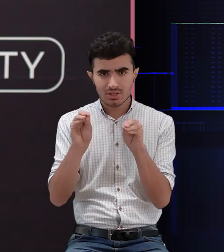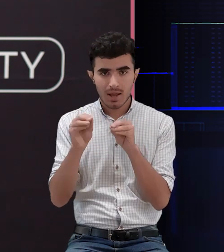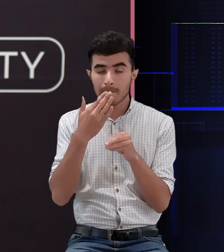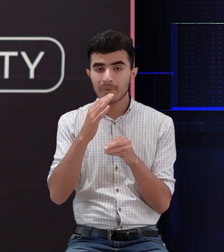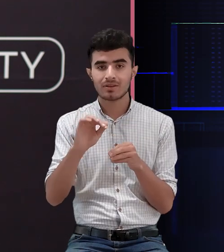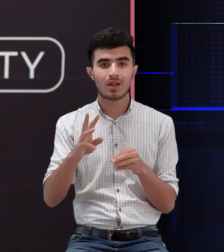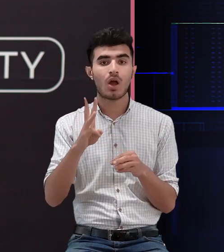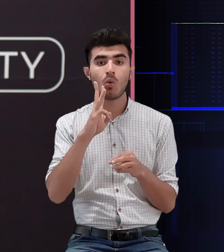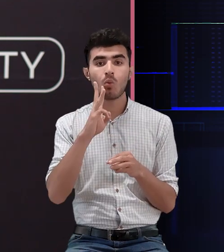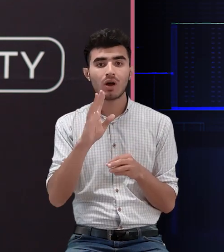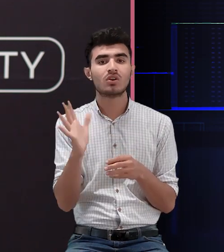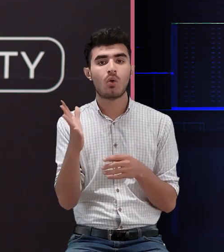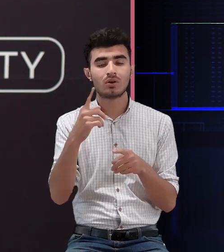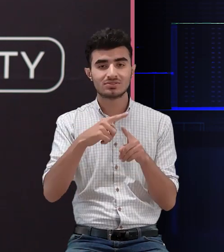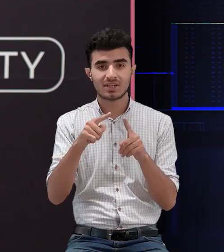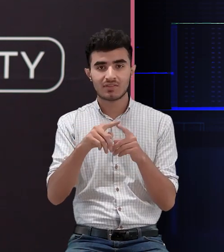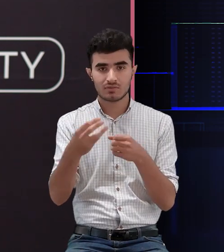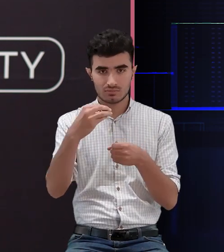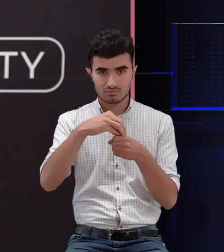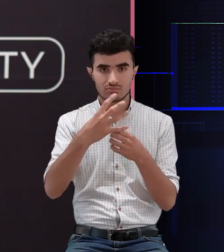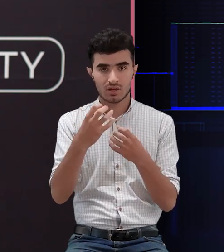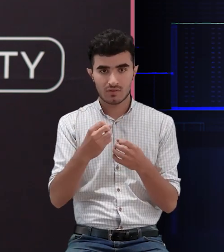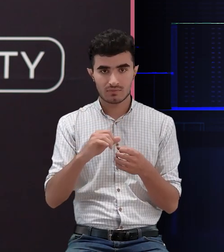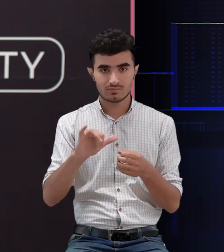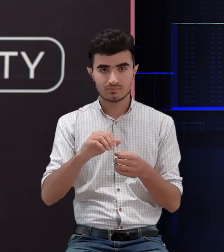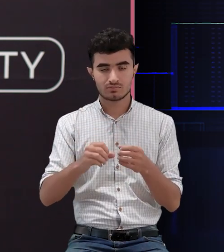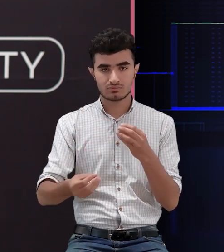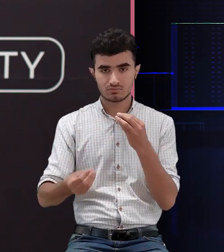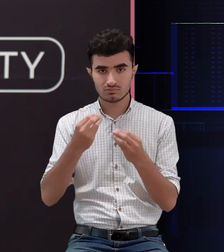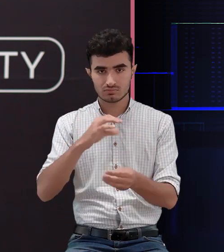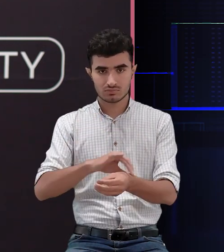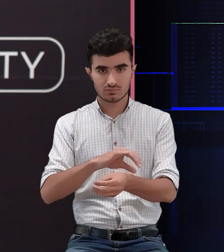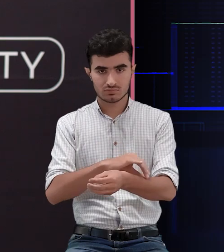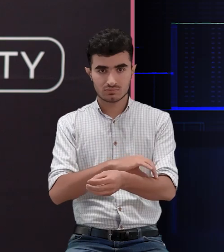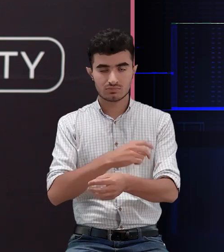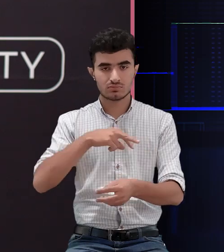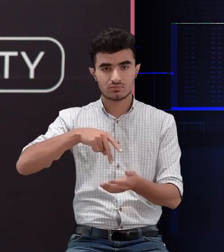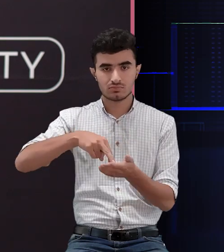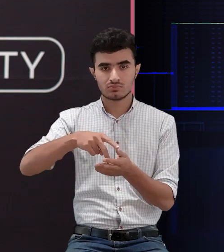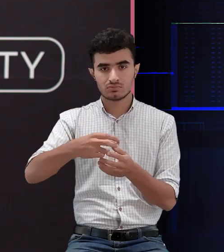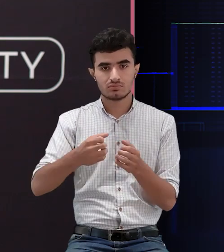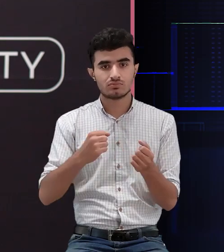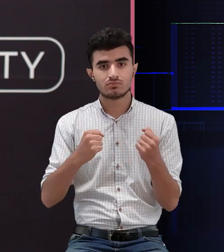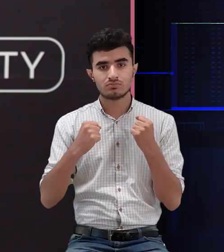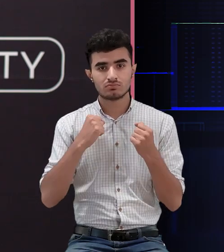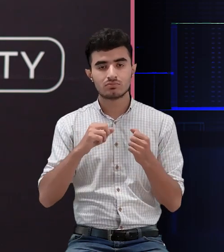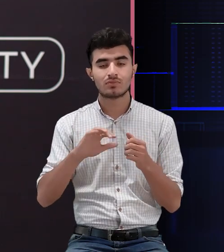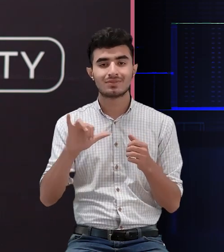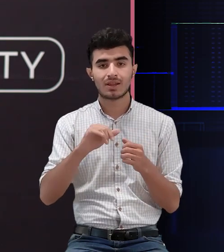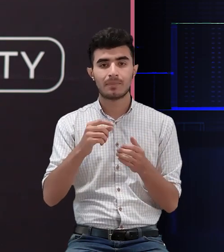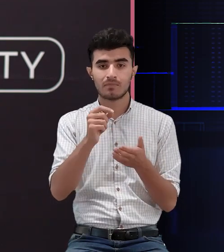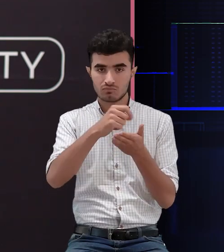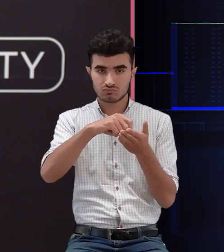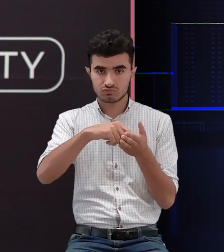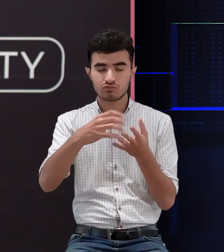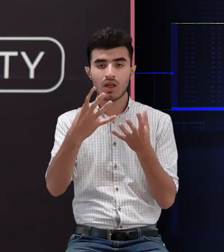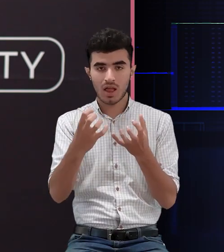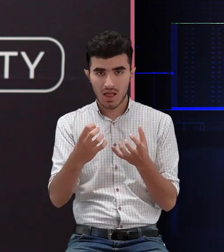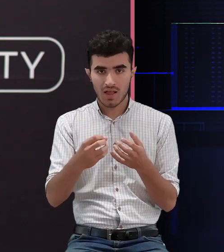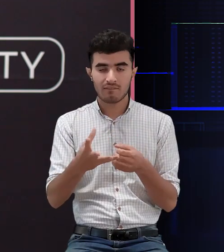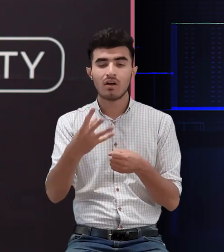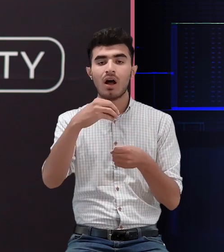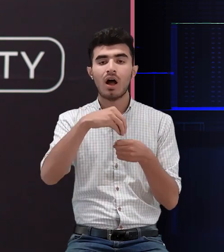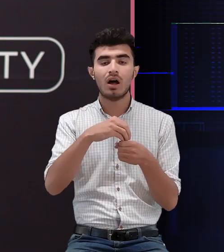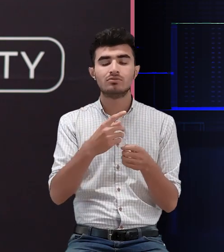skills and other things that are associated with leading an independent life. जैसे occupational therapy में hand writing भी आ जाती